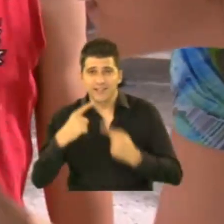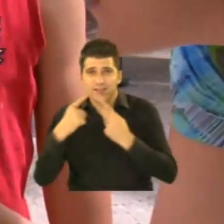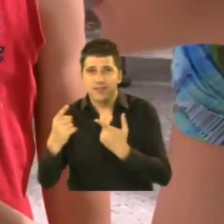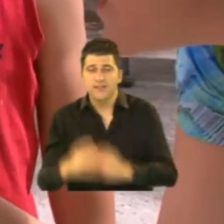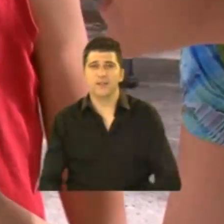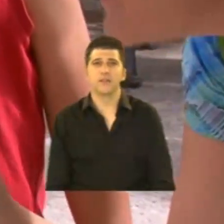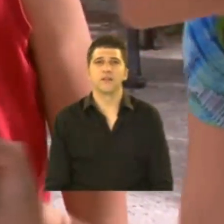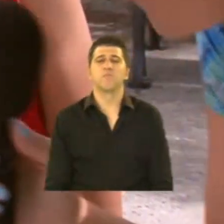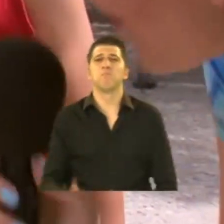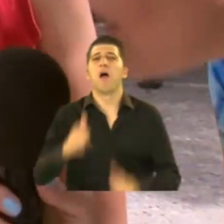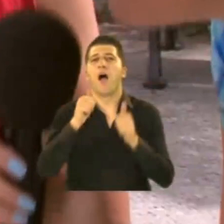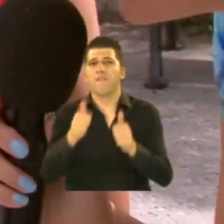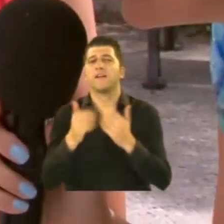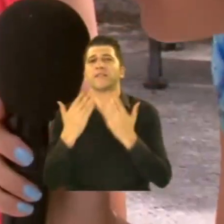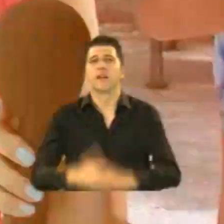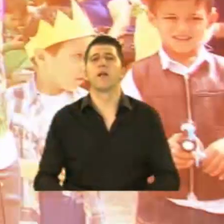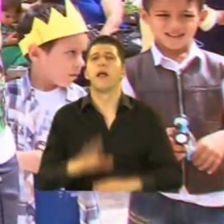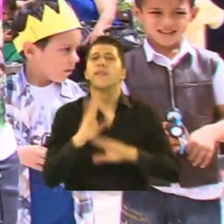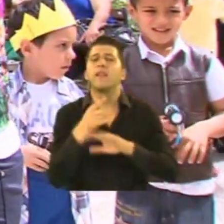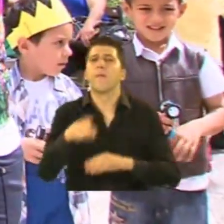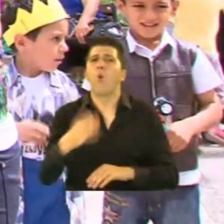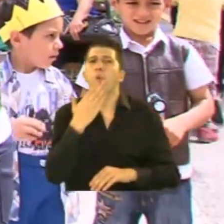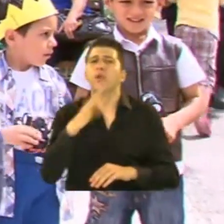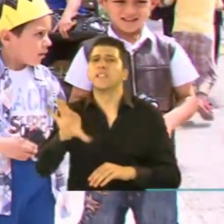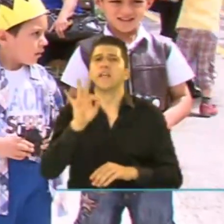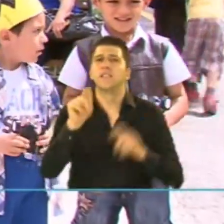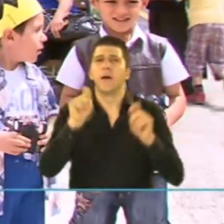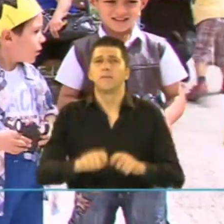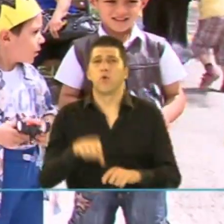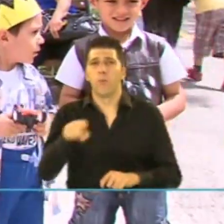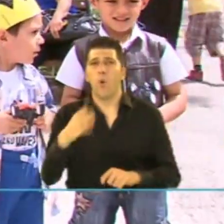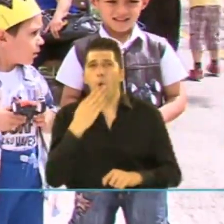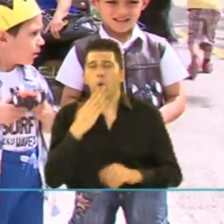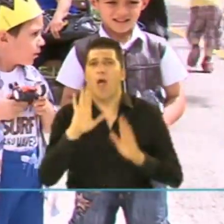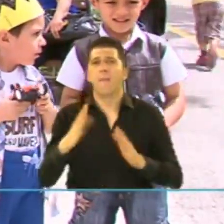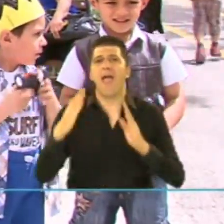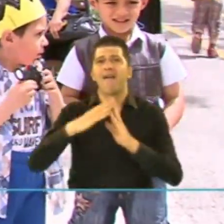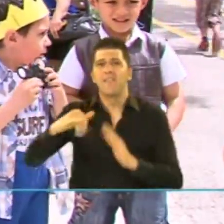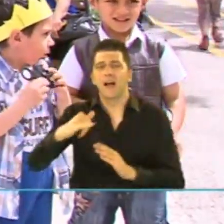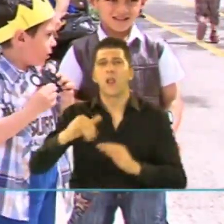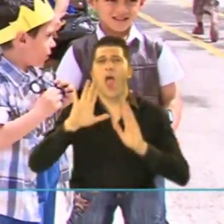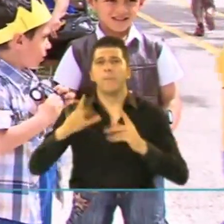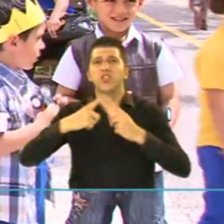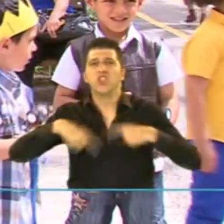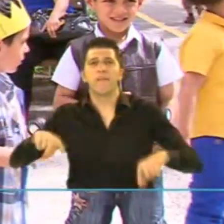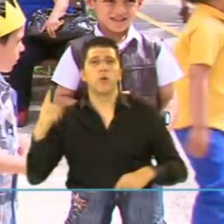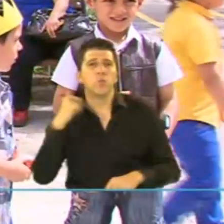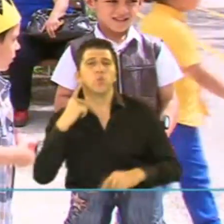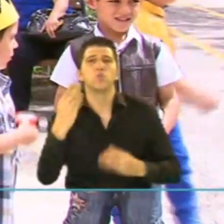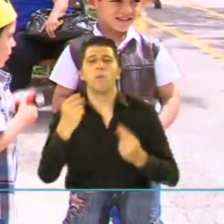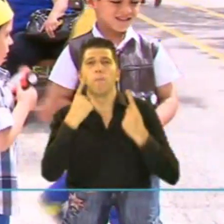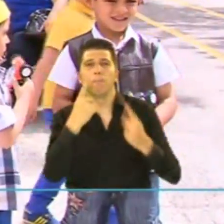mi? Aferin sana. Neden bu okulu seçtiniz? Neden bu okul? Hem evimize yakın, hem çevreden duyduk